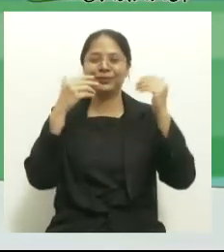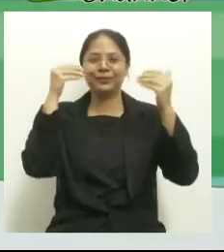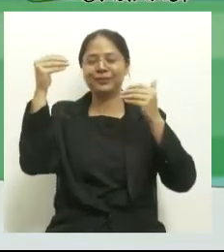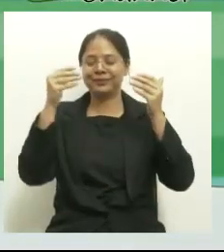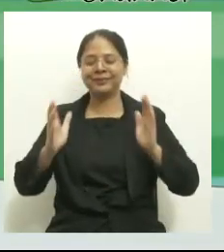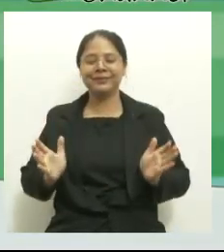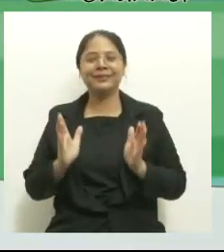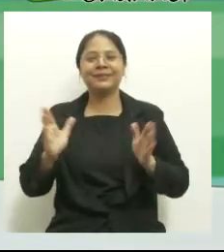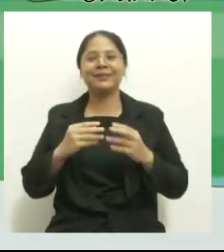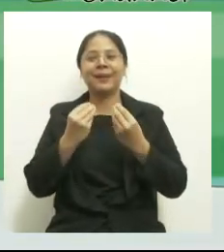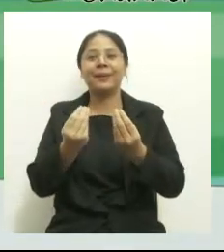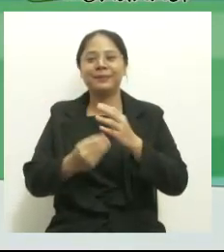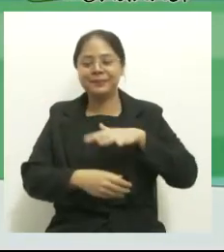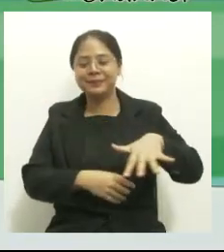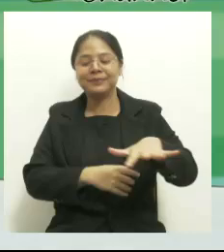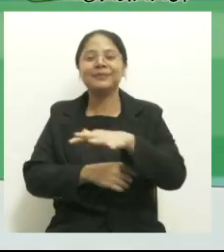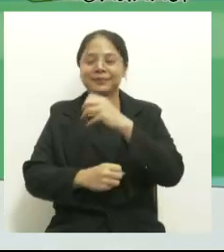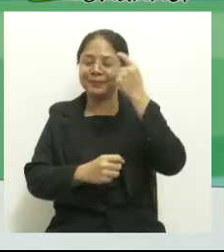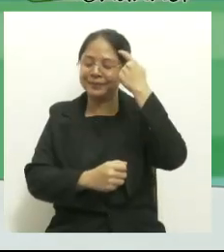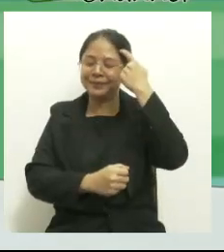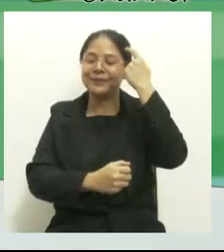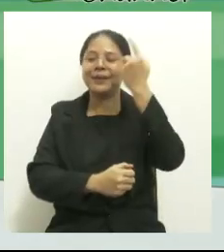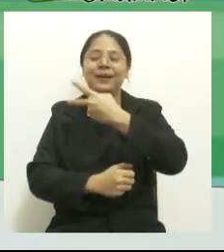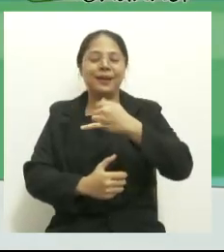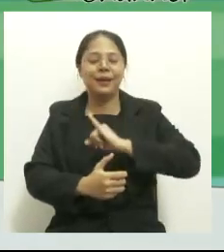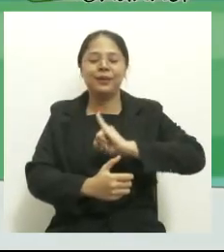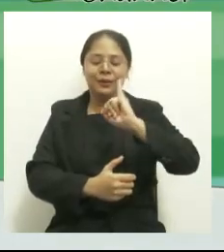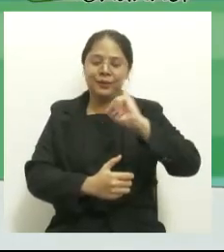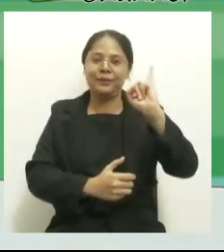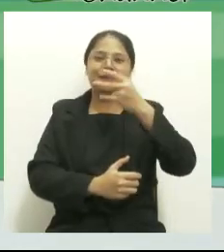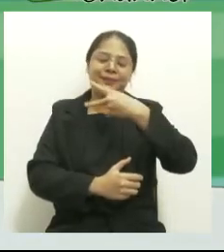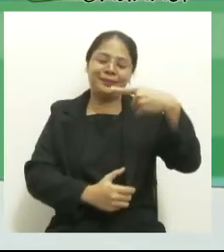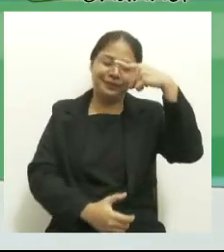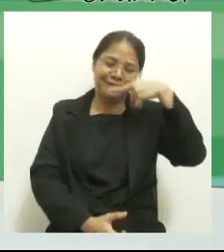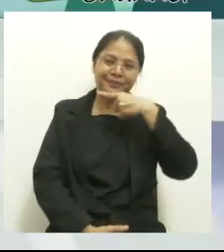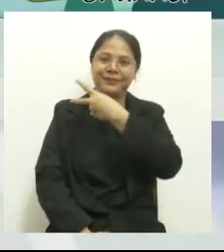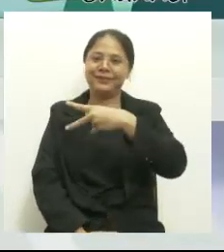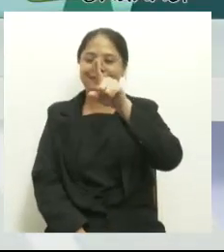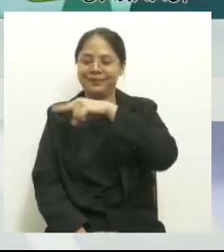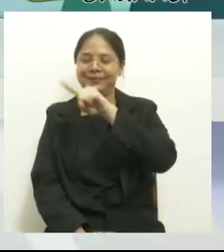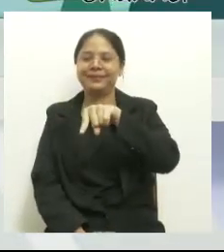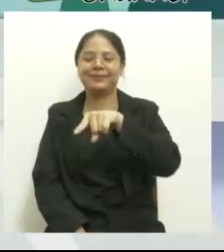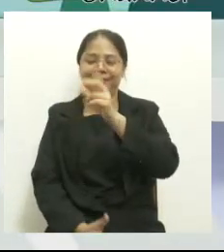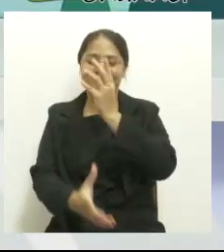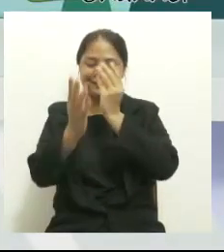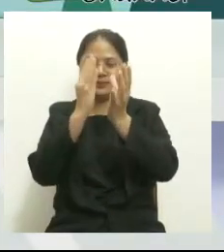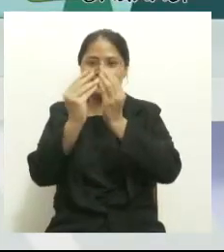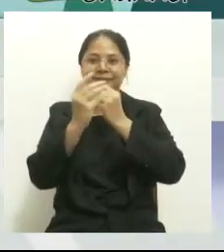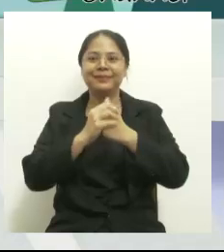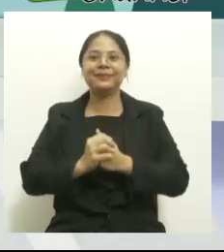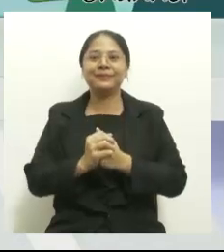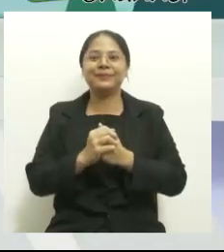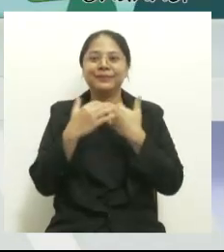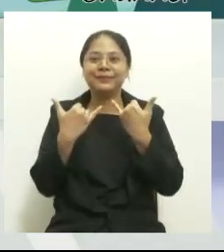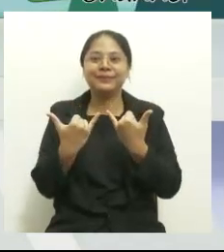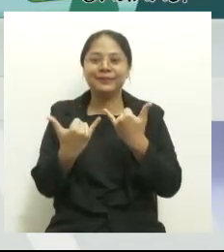ริมให้นักเรียนนะครับได้กล้าแสดงออกใช้ภาษาที่ถูกต้องทั้งภาษาไทยและภาษาอังกฤษครับ คุณผู้ชมคะเรายังคงมีเรื่องราว